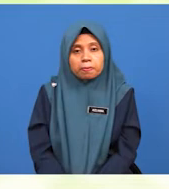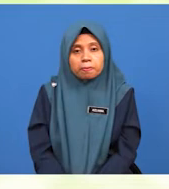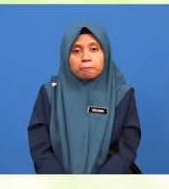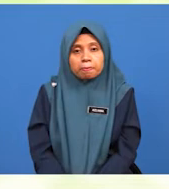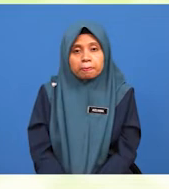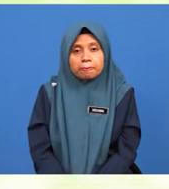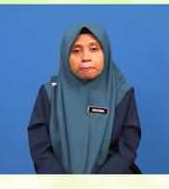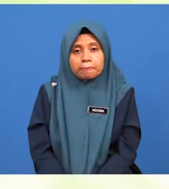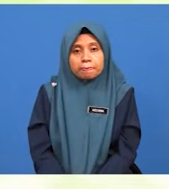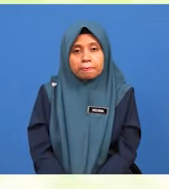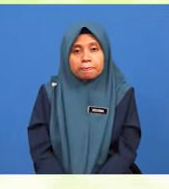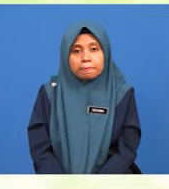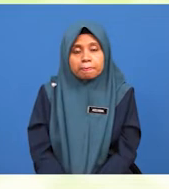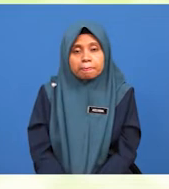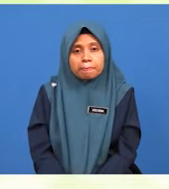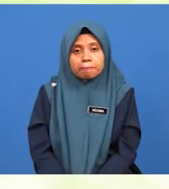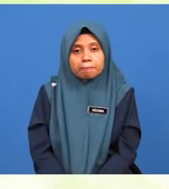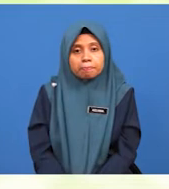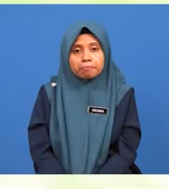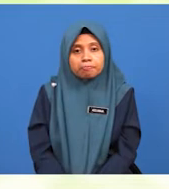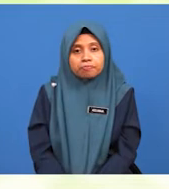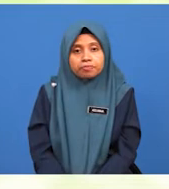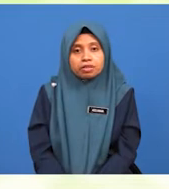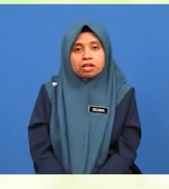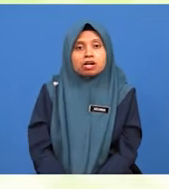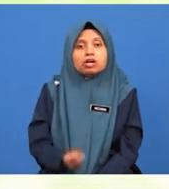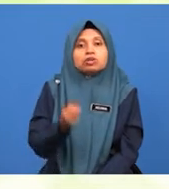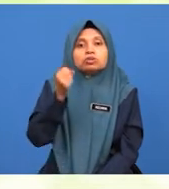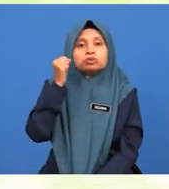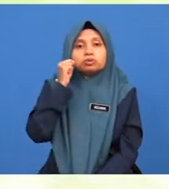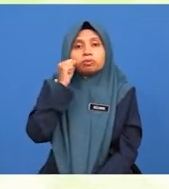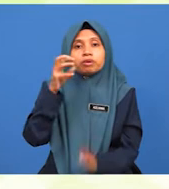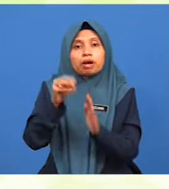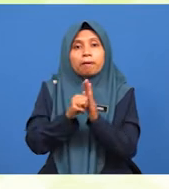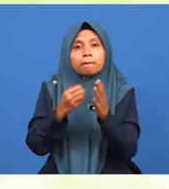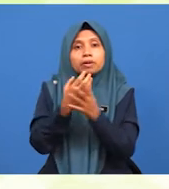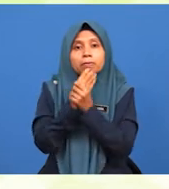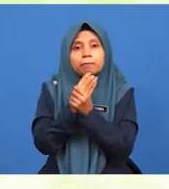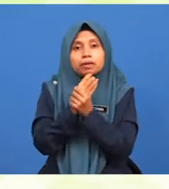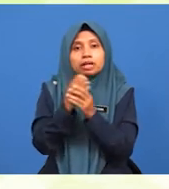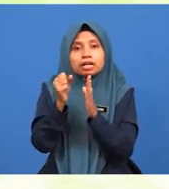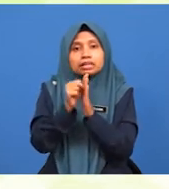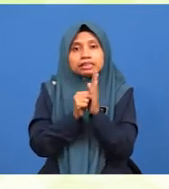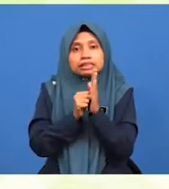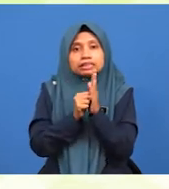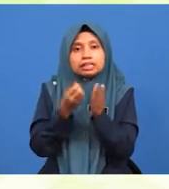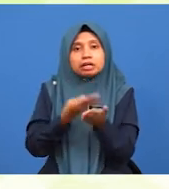Ayat yang tepat. Ayat yang pertama, Sofia memegang sebilah